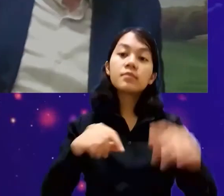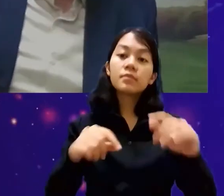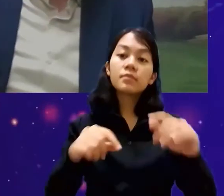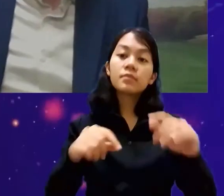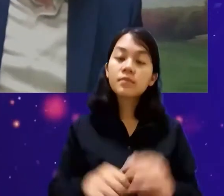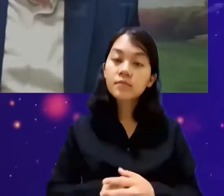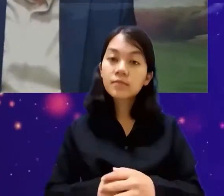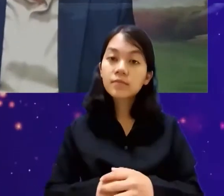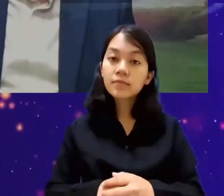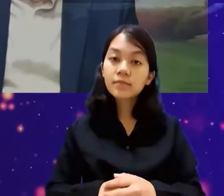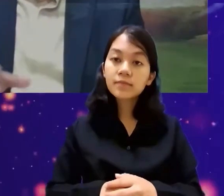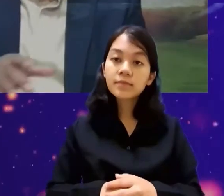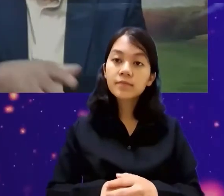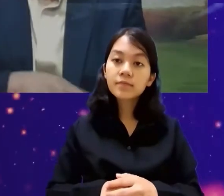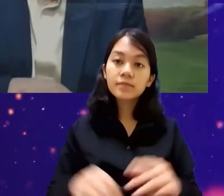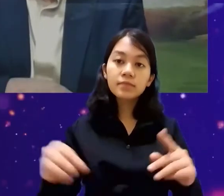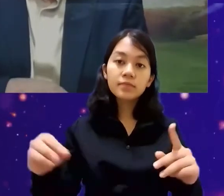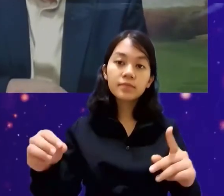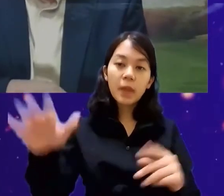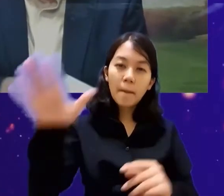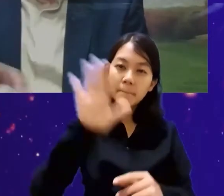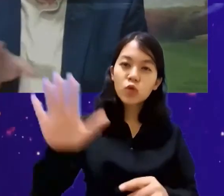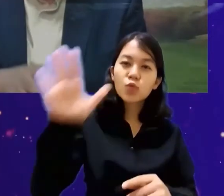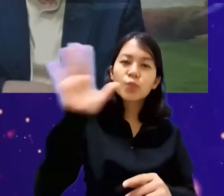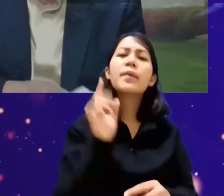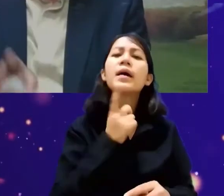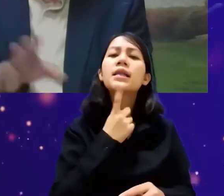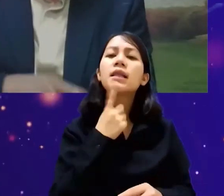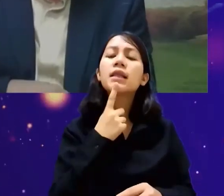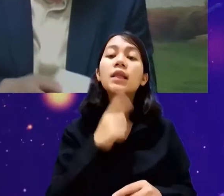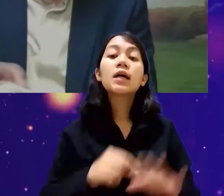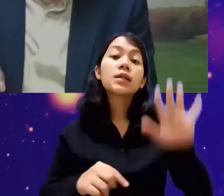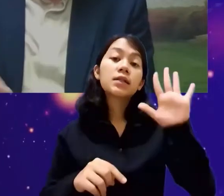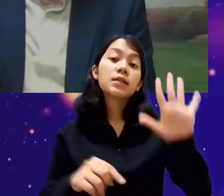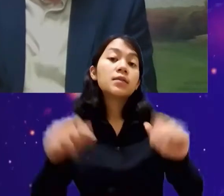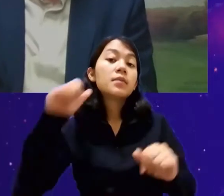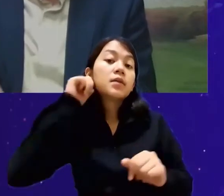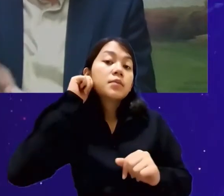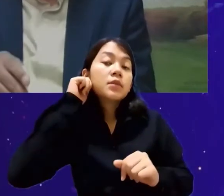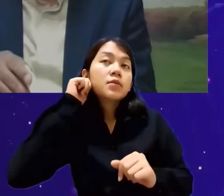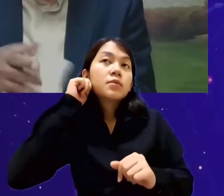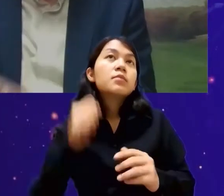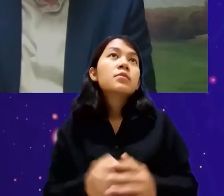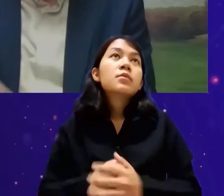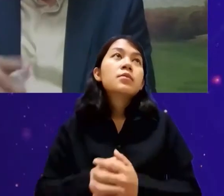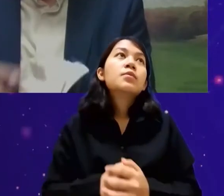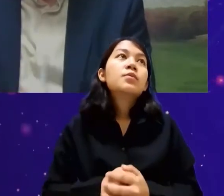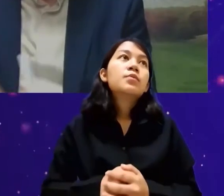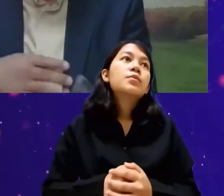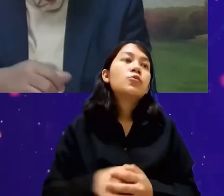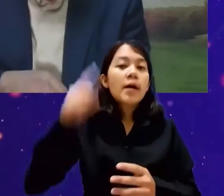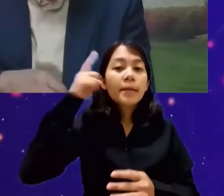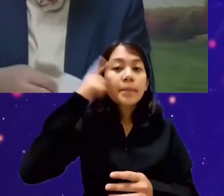5 gadis yang bijaksana dan 5 gadis yang tidak bijaksana itu terdapat dalam Matius pasal yang